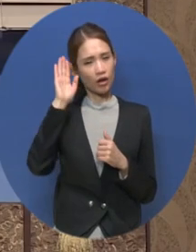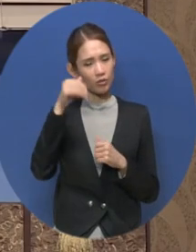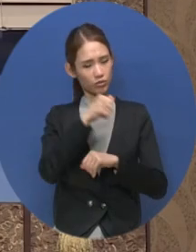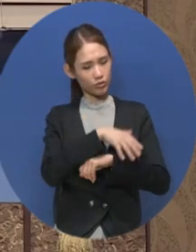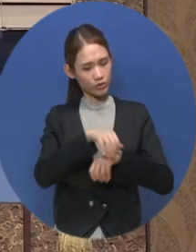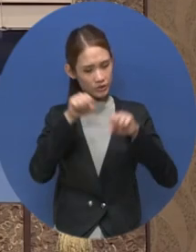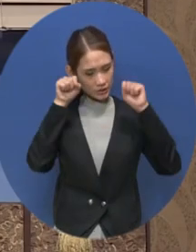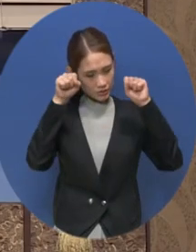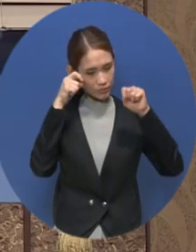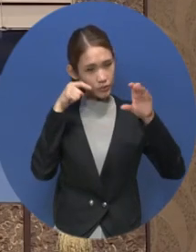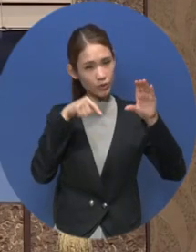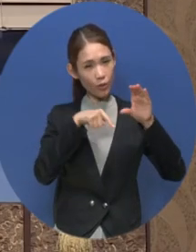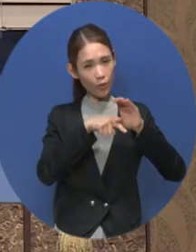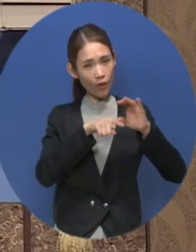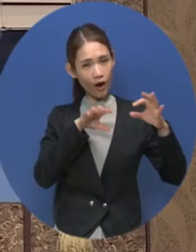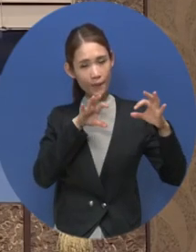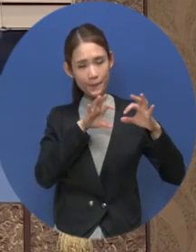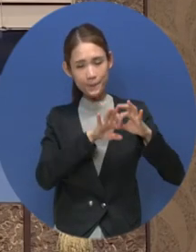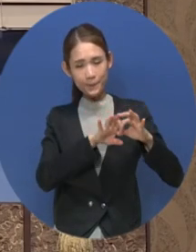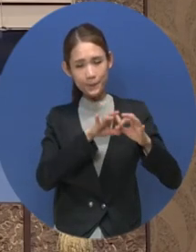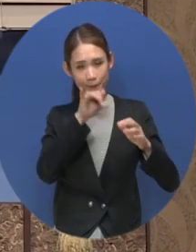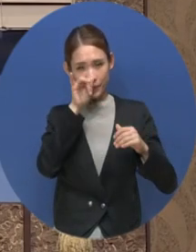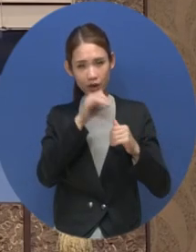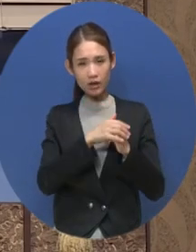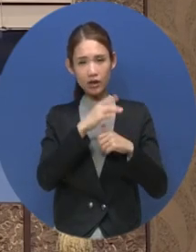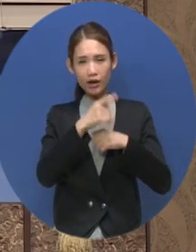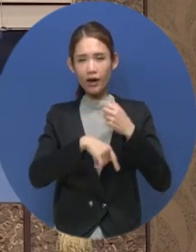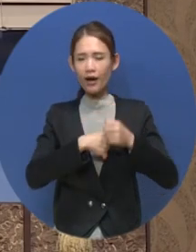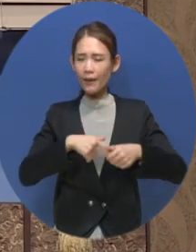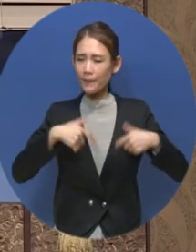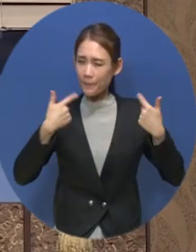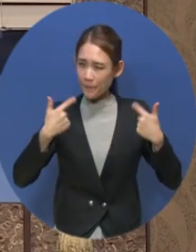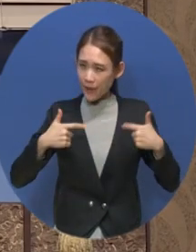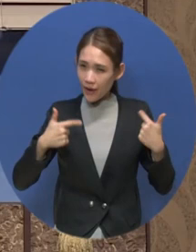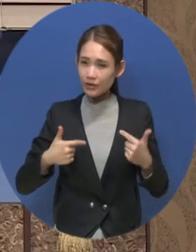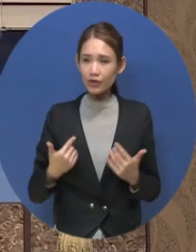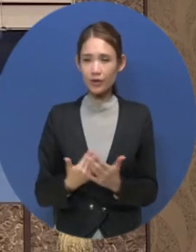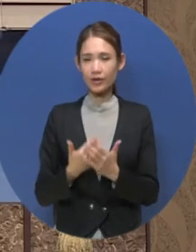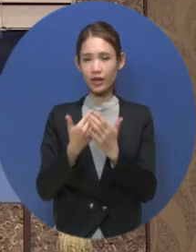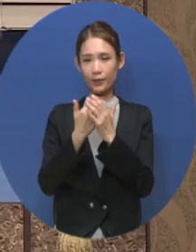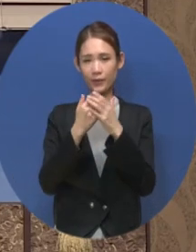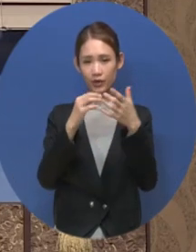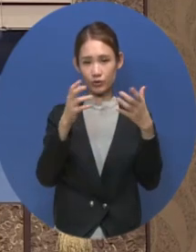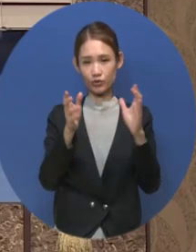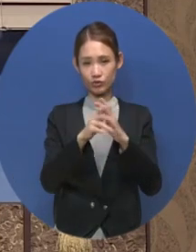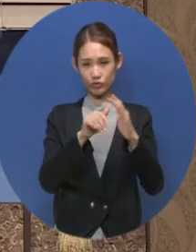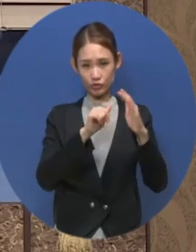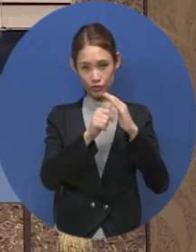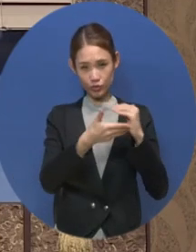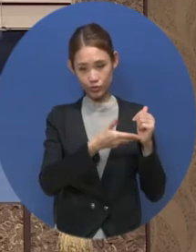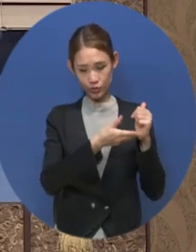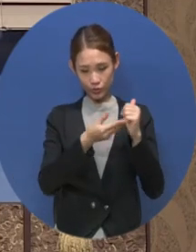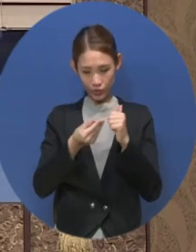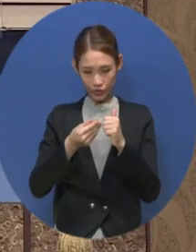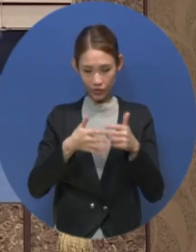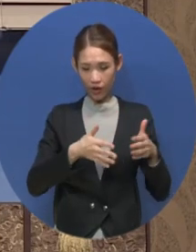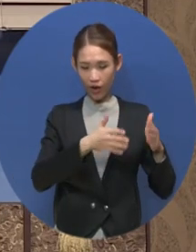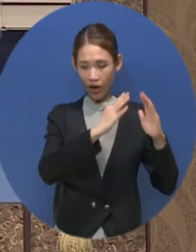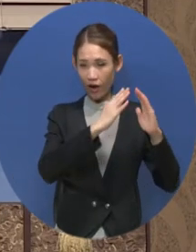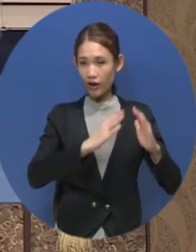또 접목을 저희가 하고 있습니다. 그래서 매년 저희가 개발 도상국 이 선수들을 초청해서 저희가 캠프도 하고